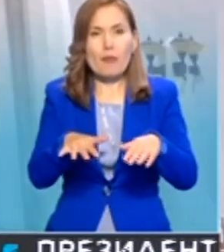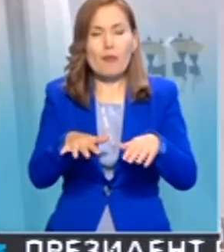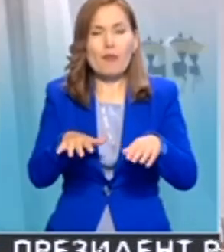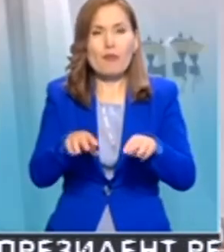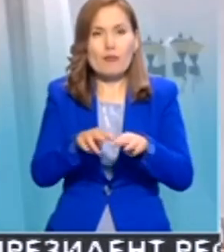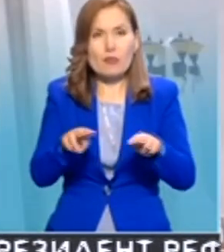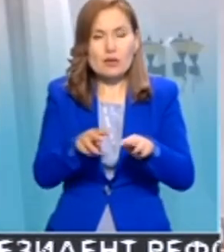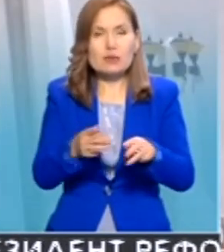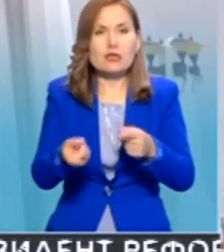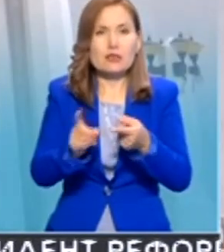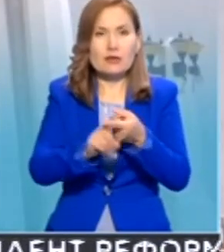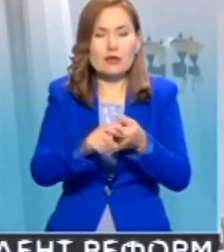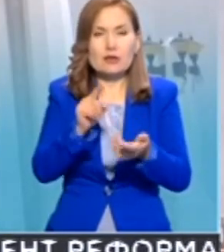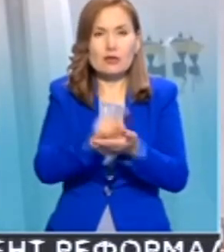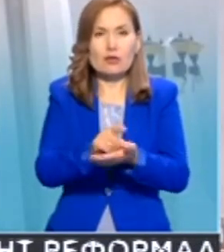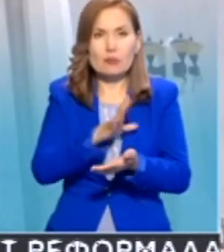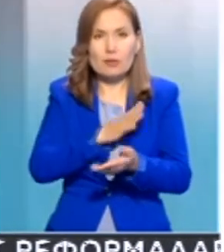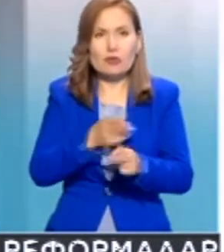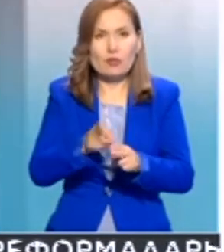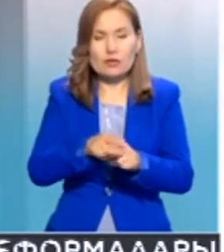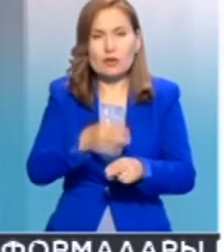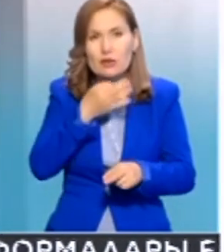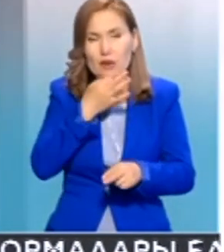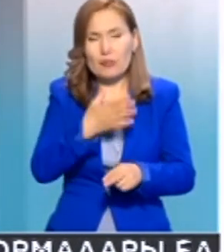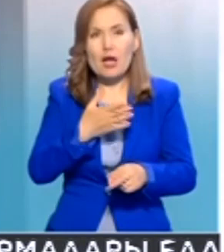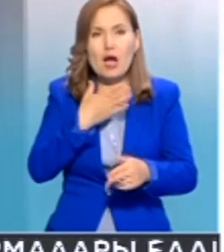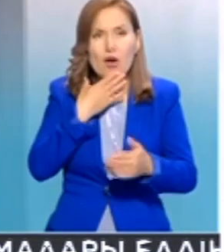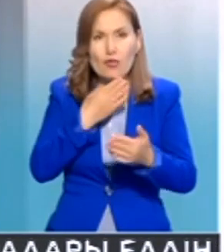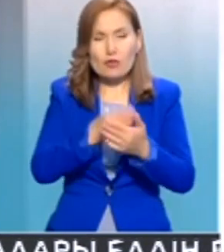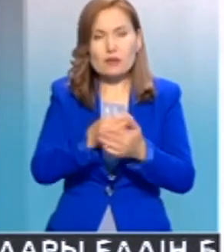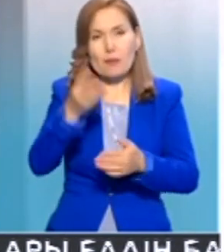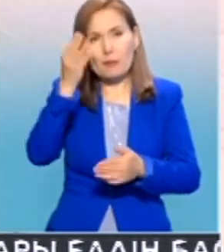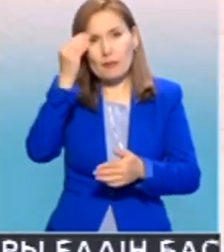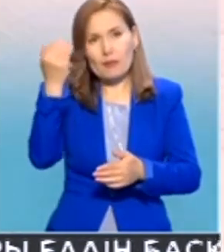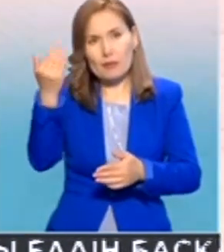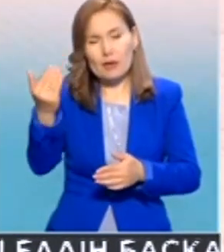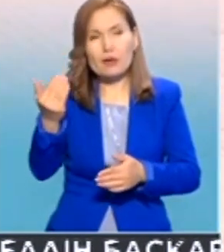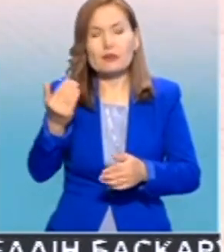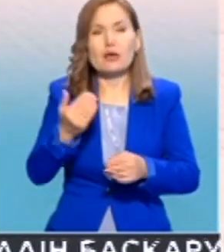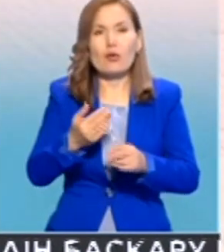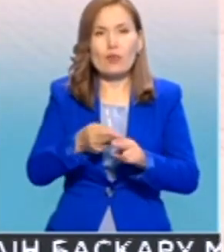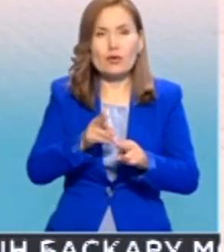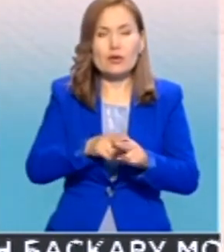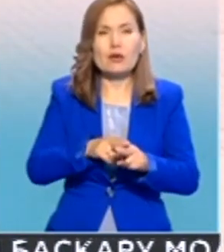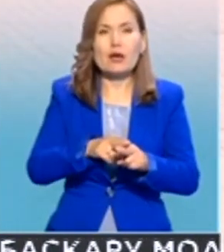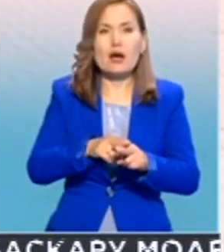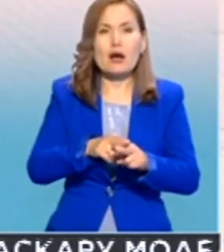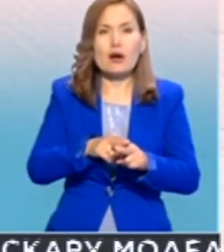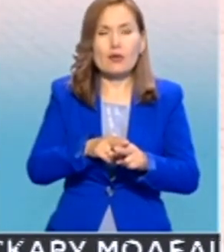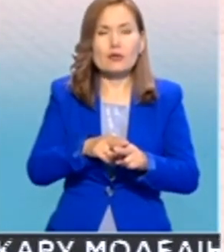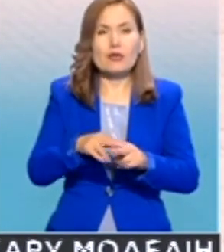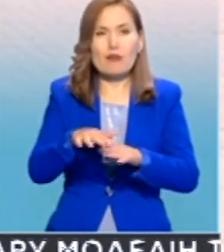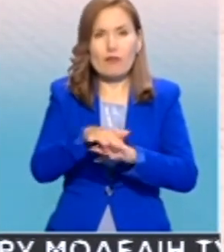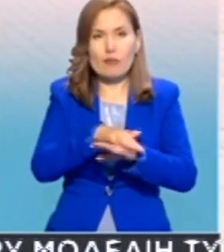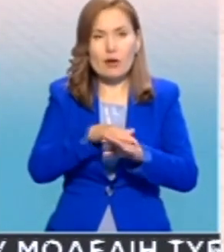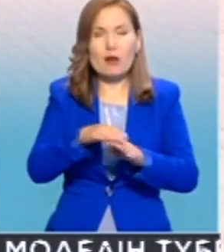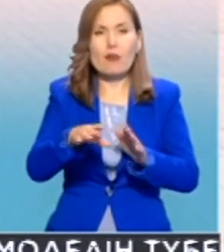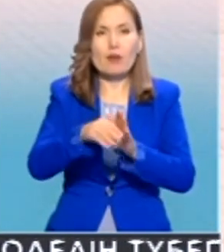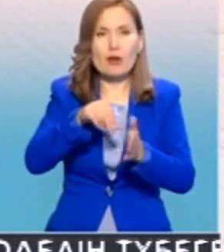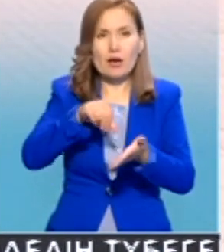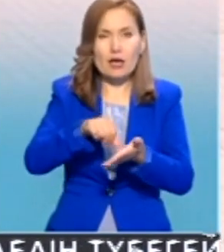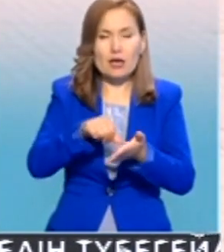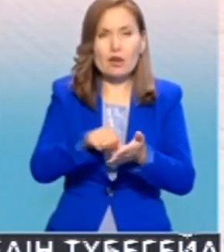сайлаған. Соларға өткізіп жатқан тұстар ұнайды. Менің өзімнің тәжірибемде, өз ойымдағы тұжырымым, оның жемісін осы